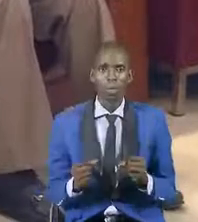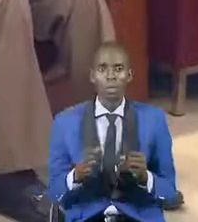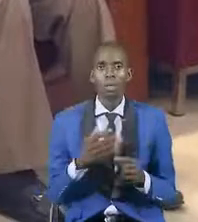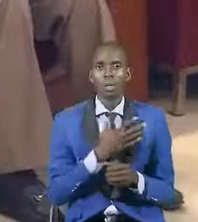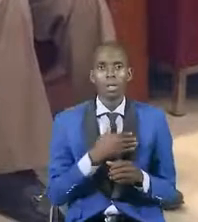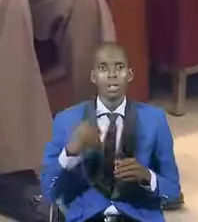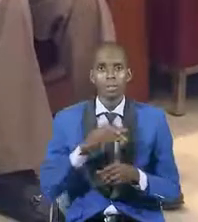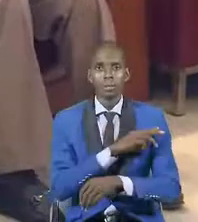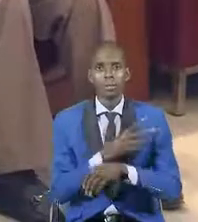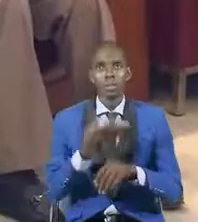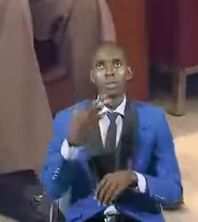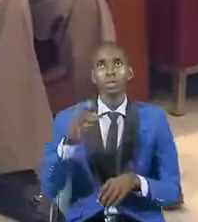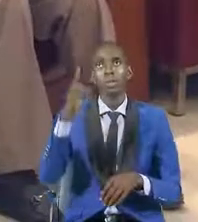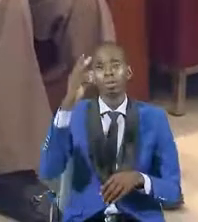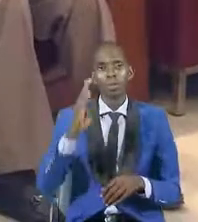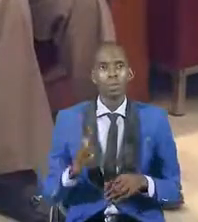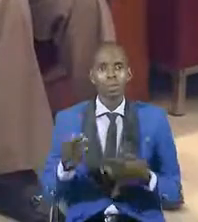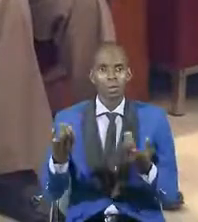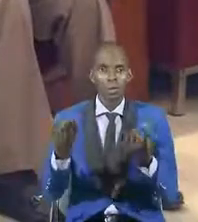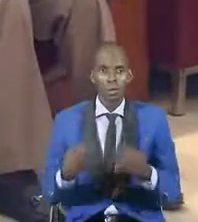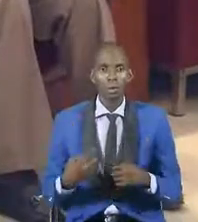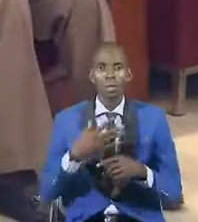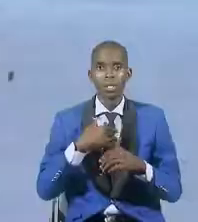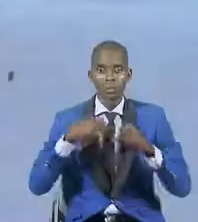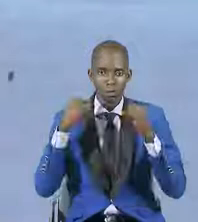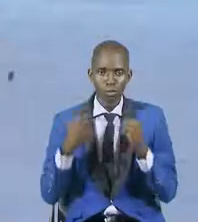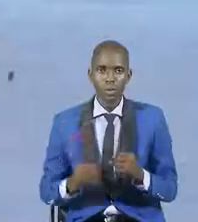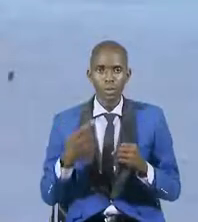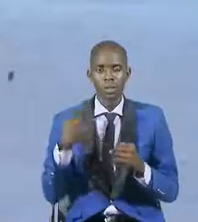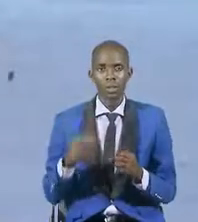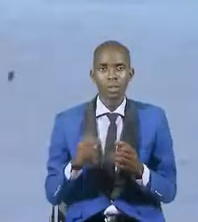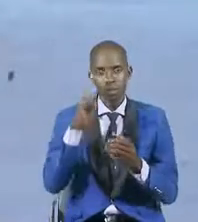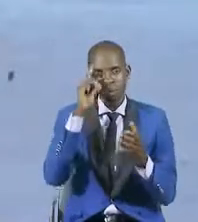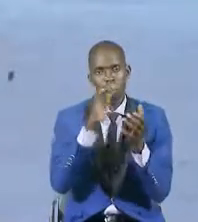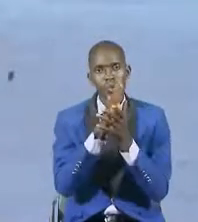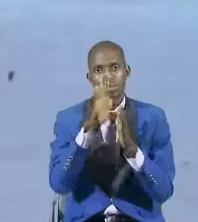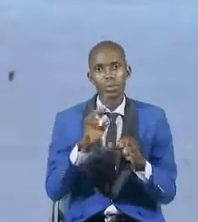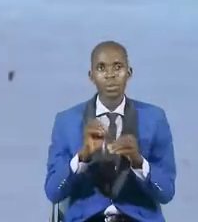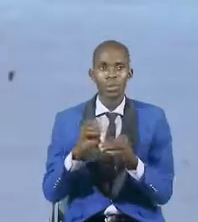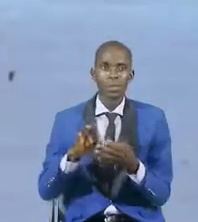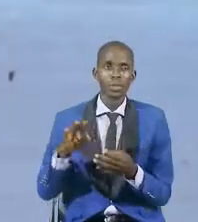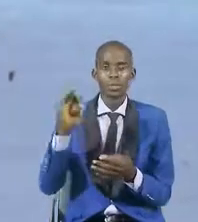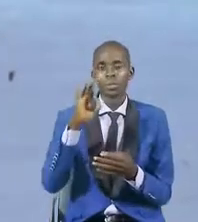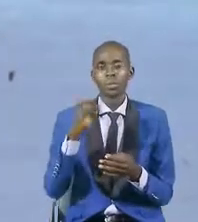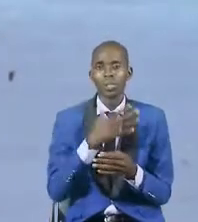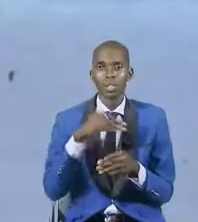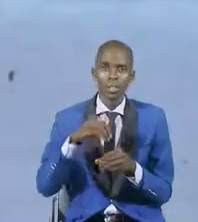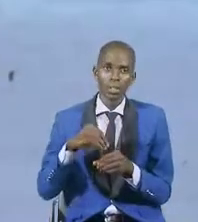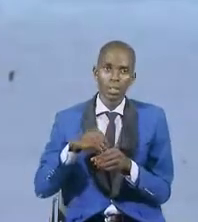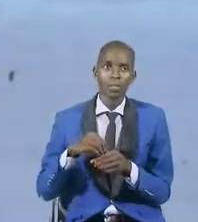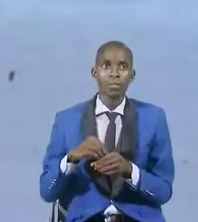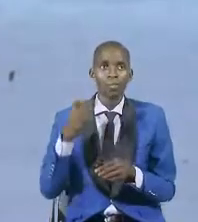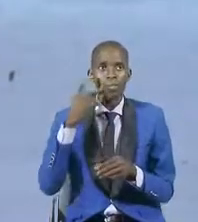force de Dieu qui vient fortifier le croyant par l'esprit dans l'homme intérieur.